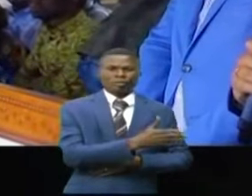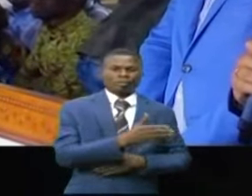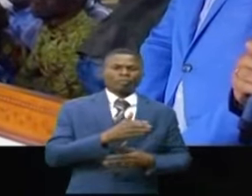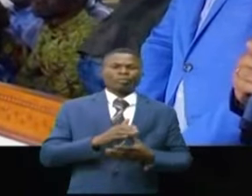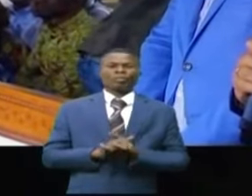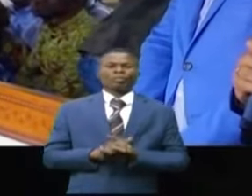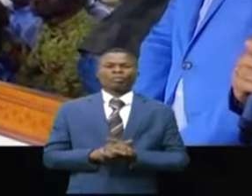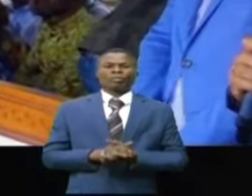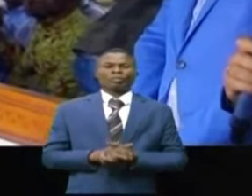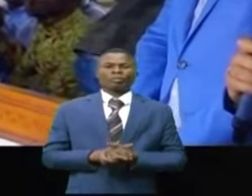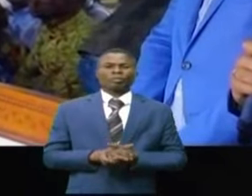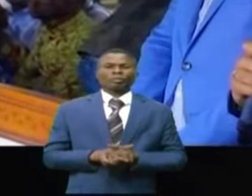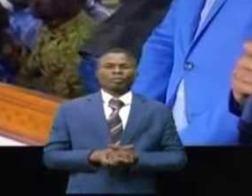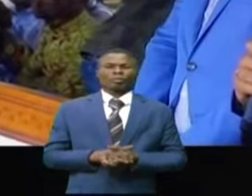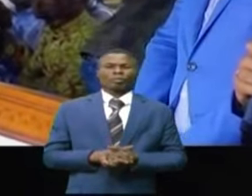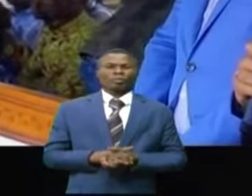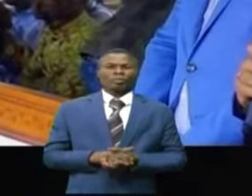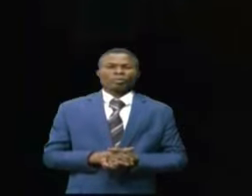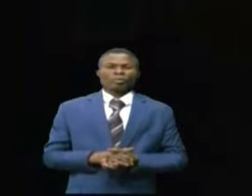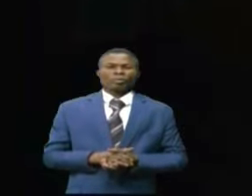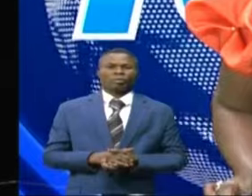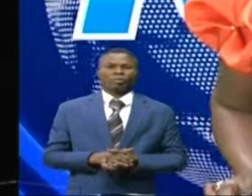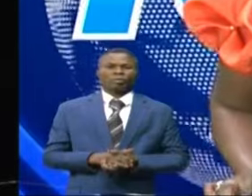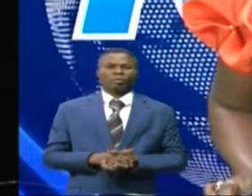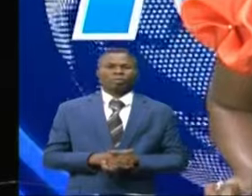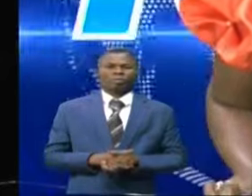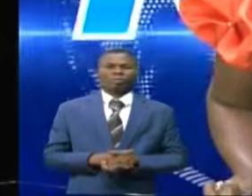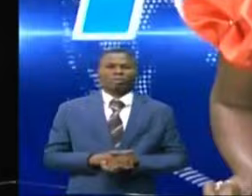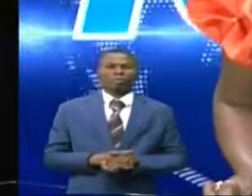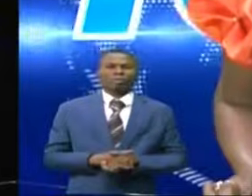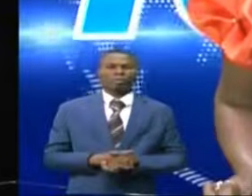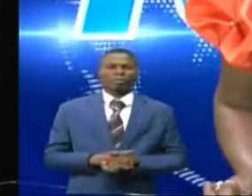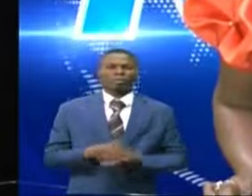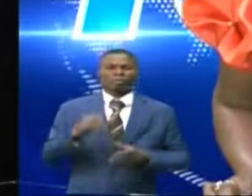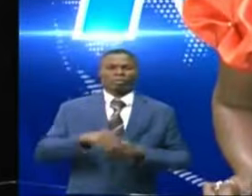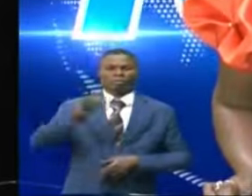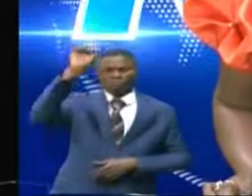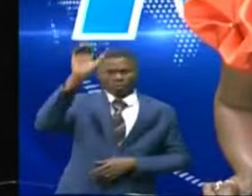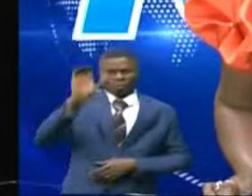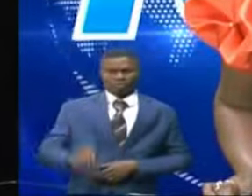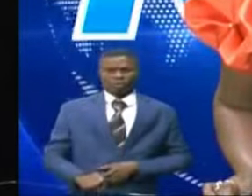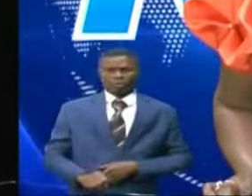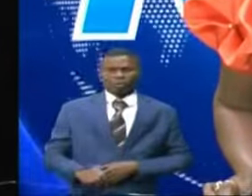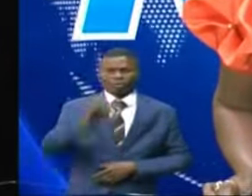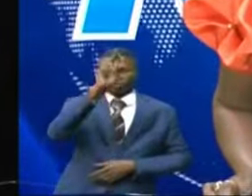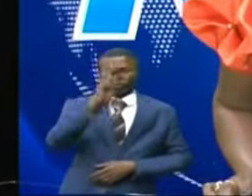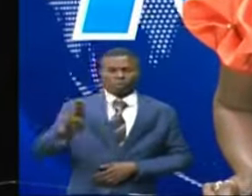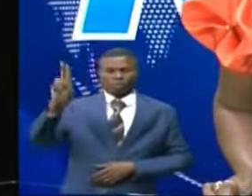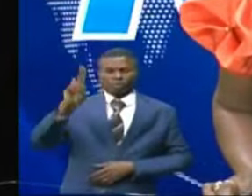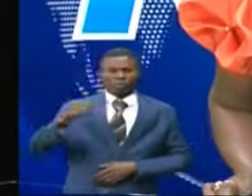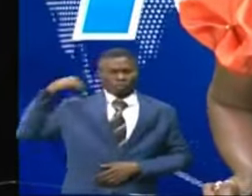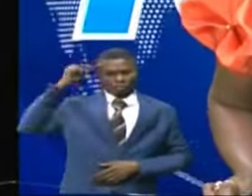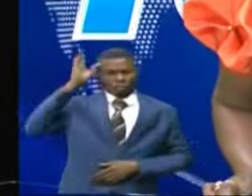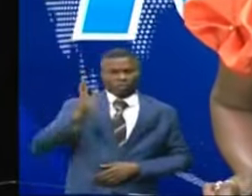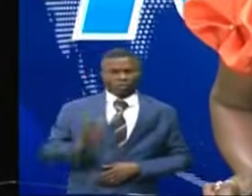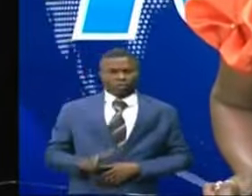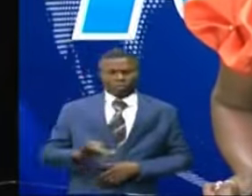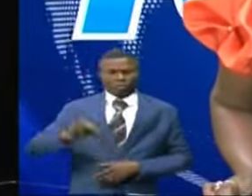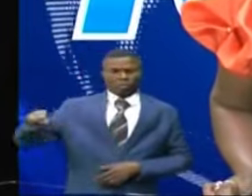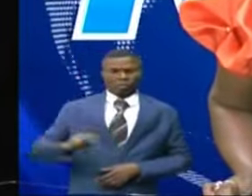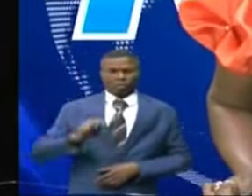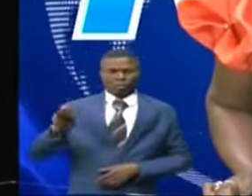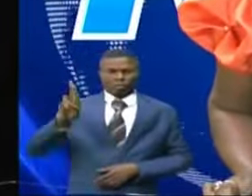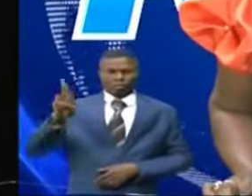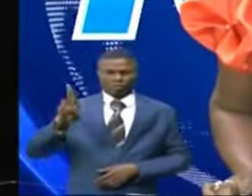générale de la police nationale congolaise. Et dans le Bas-Ouélé, sachez que le gouverneur Jean-Robert Nzanza